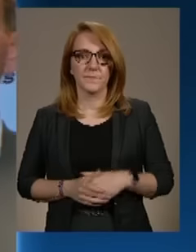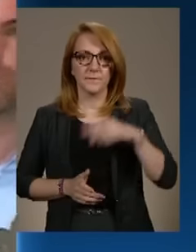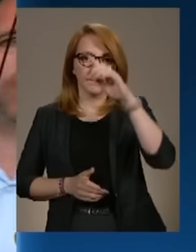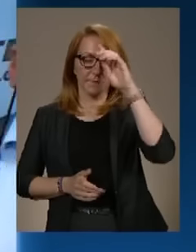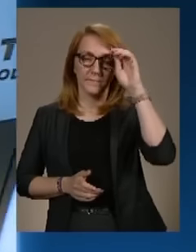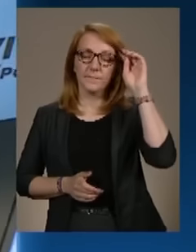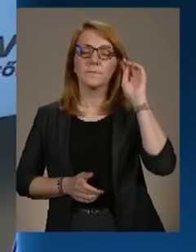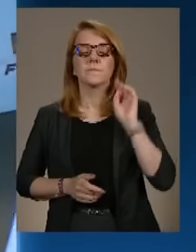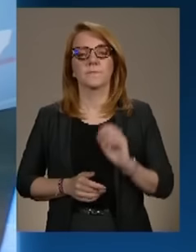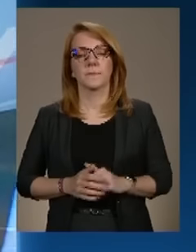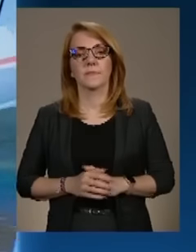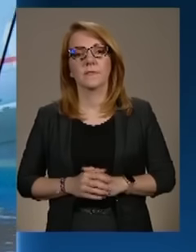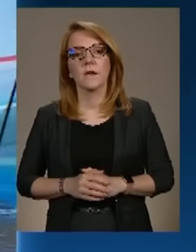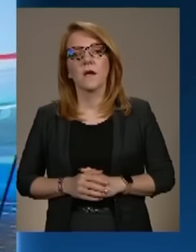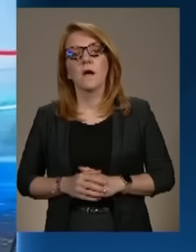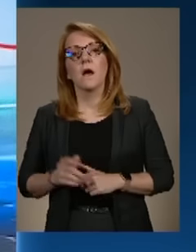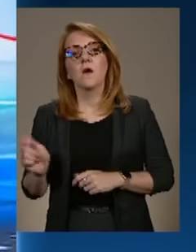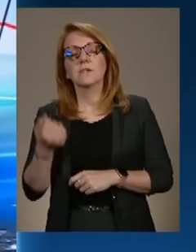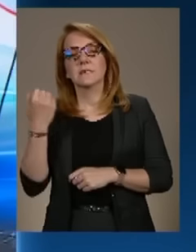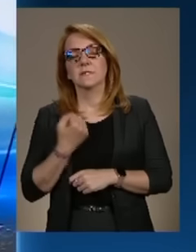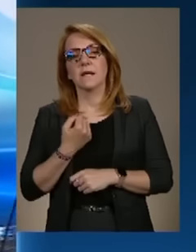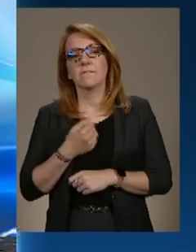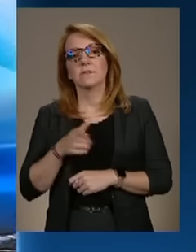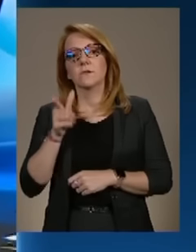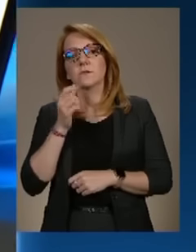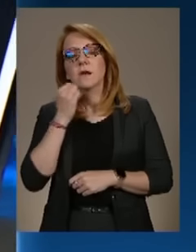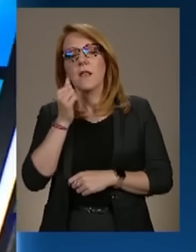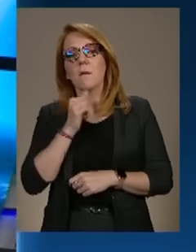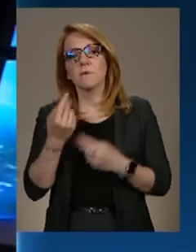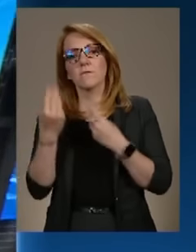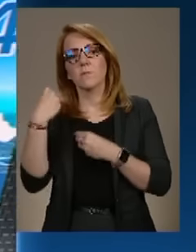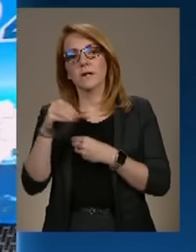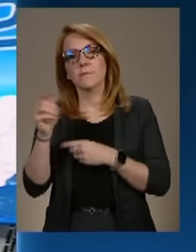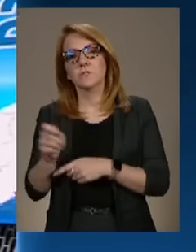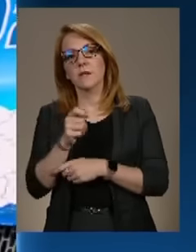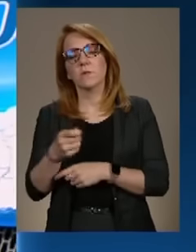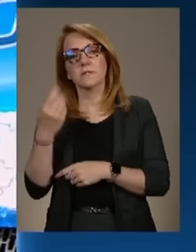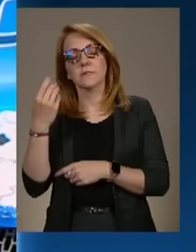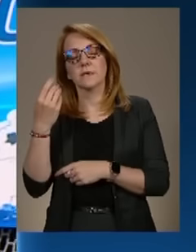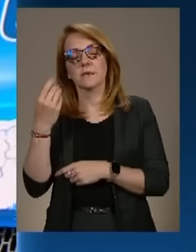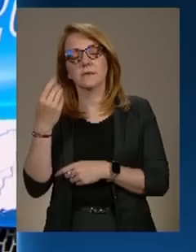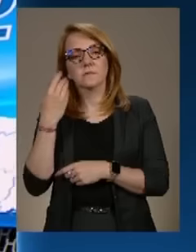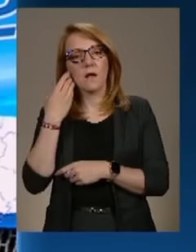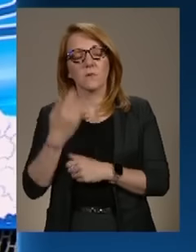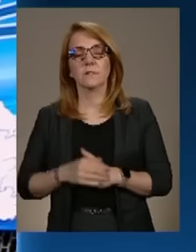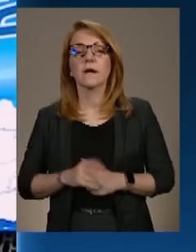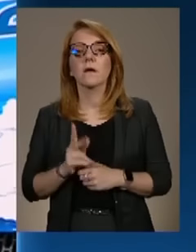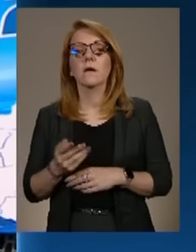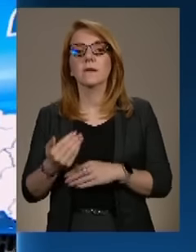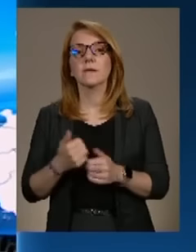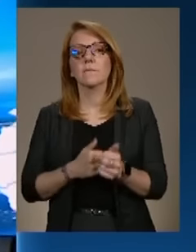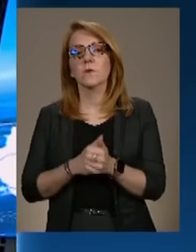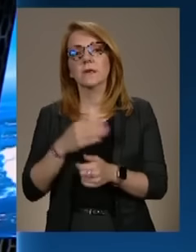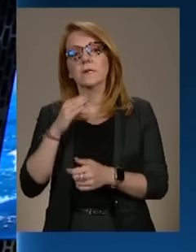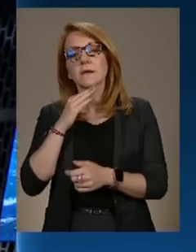tudni vitézi dávidot az lmp főpolgármester jelöltjét hallották aki mögé szent királyi